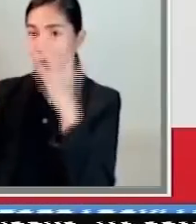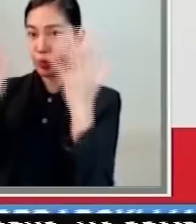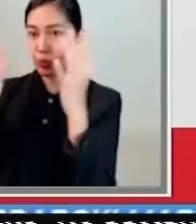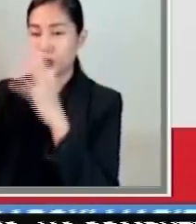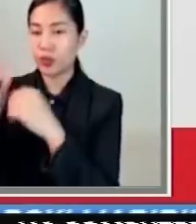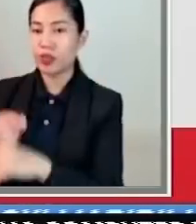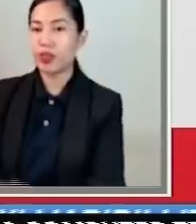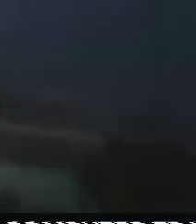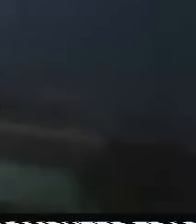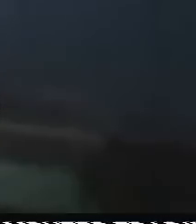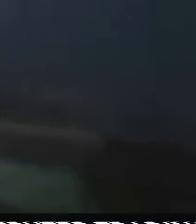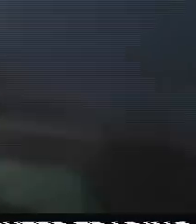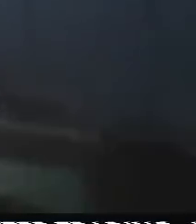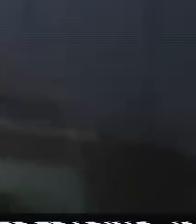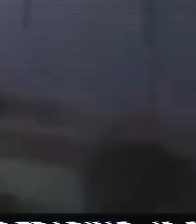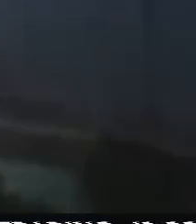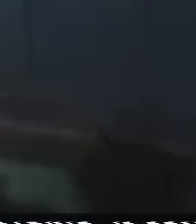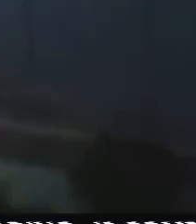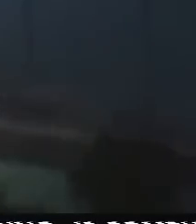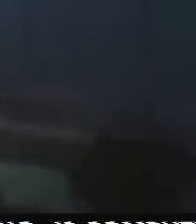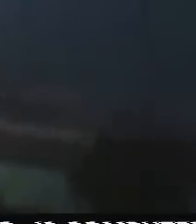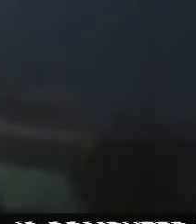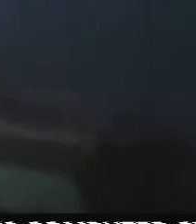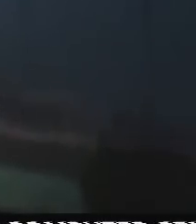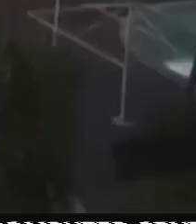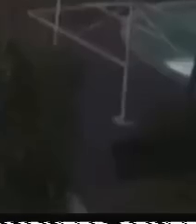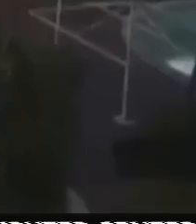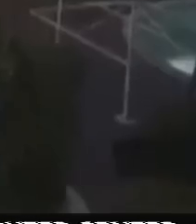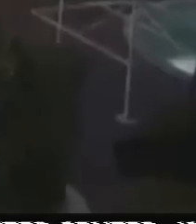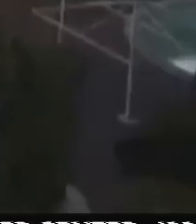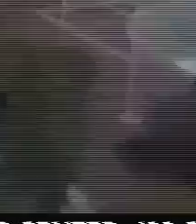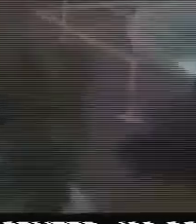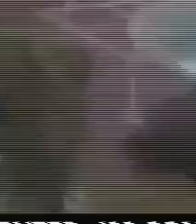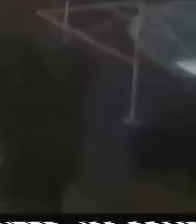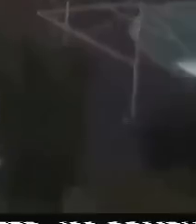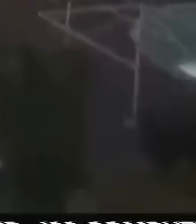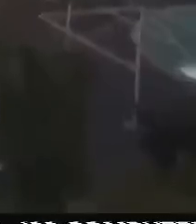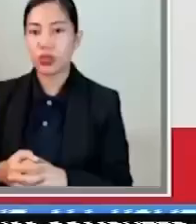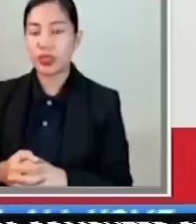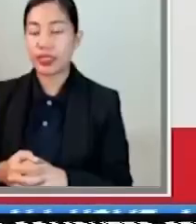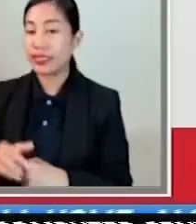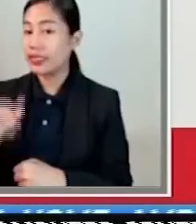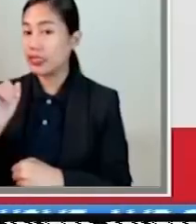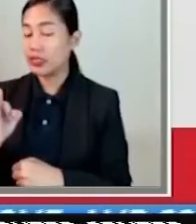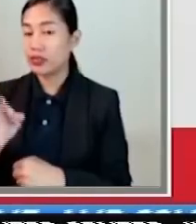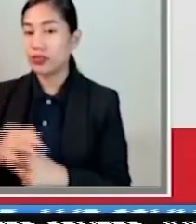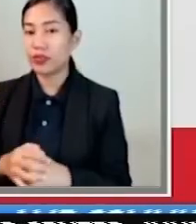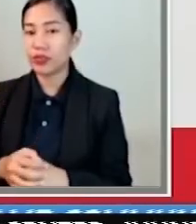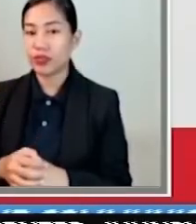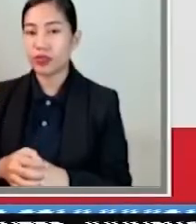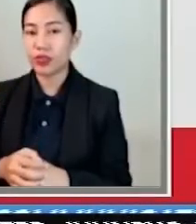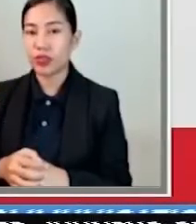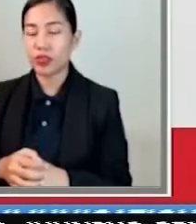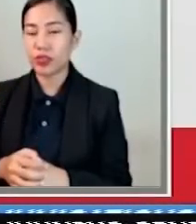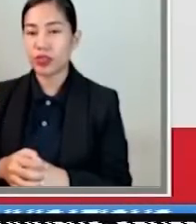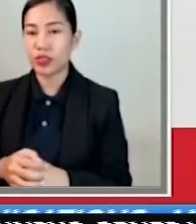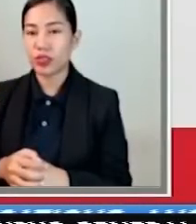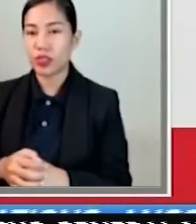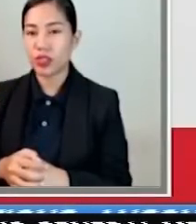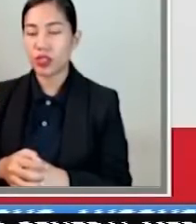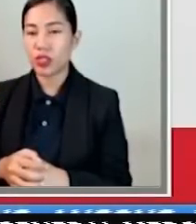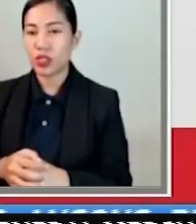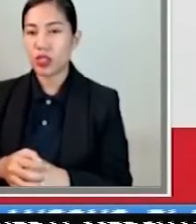so dangerous that it's very life-threatening. Take the warnings now and take shelter. If you are in a tin shelter, look for